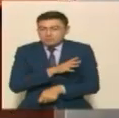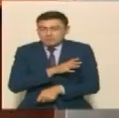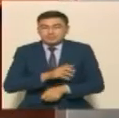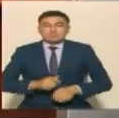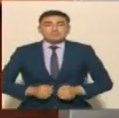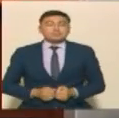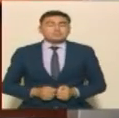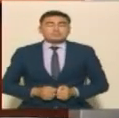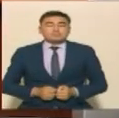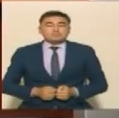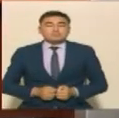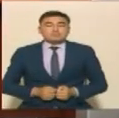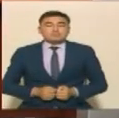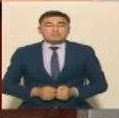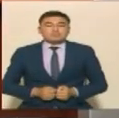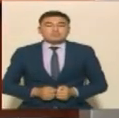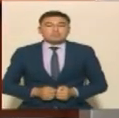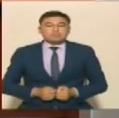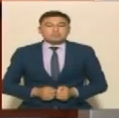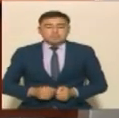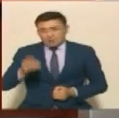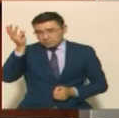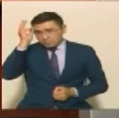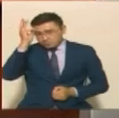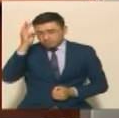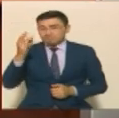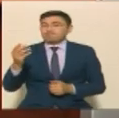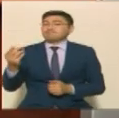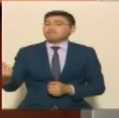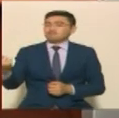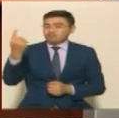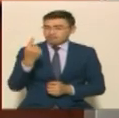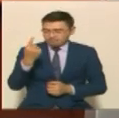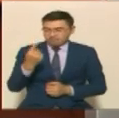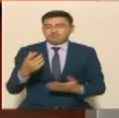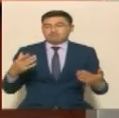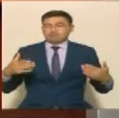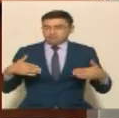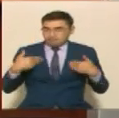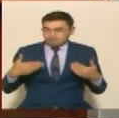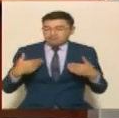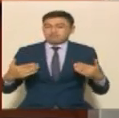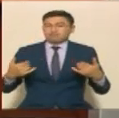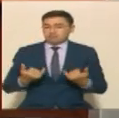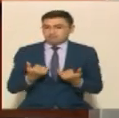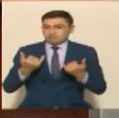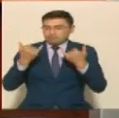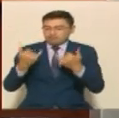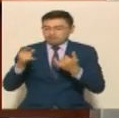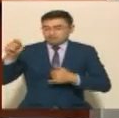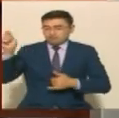күн, мәртебелі елші мырза, Маңғыстауға қош келдіңіз, қадамыңыз құтты